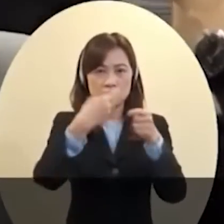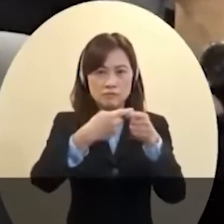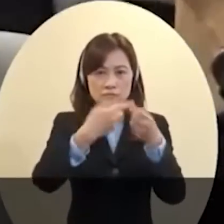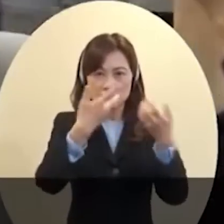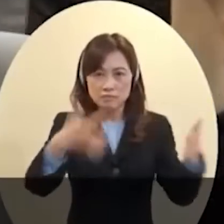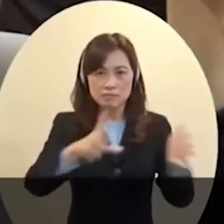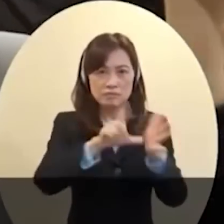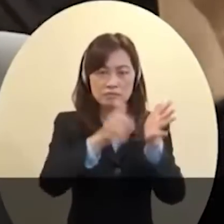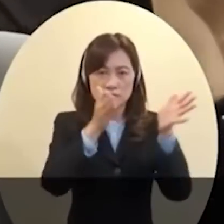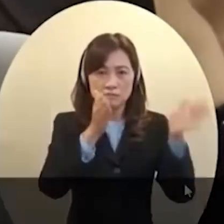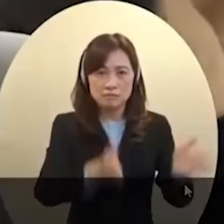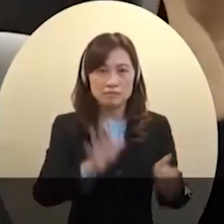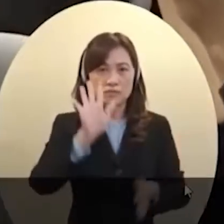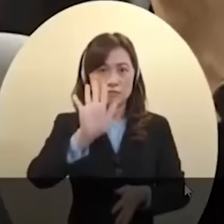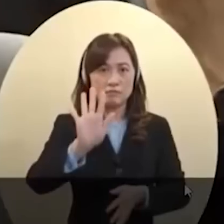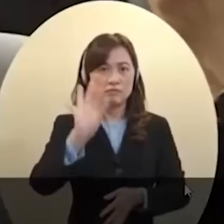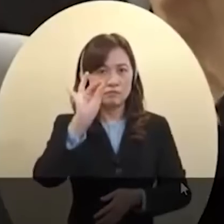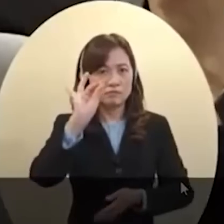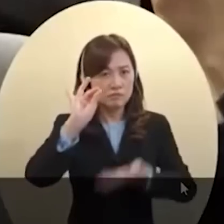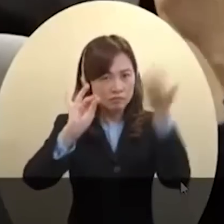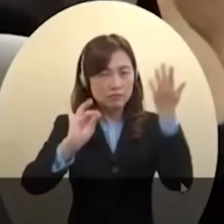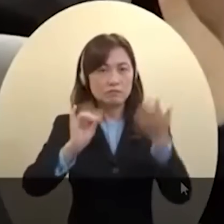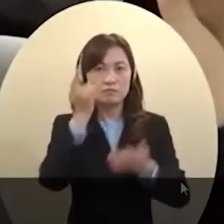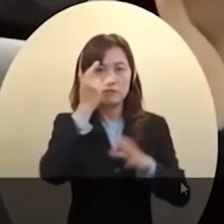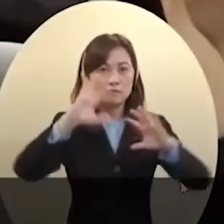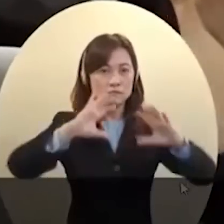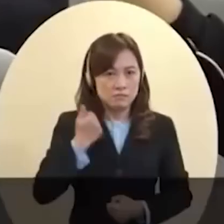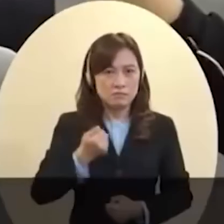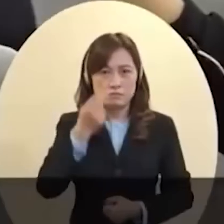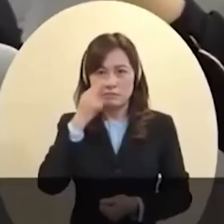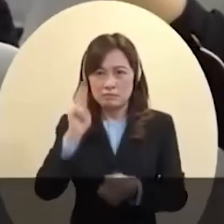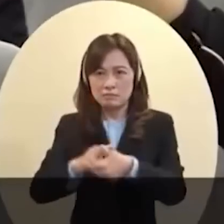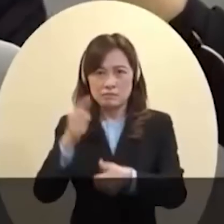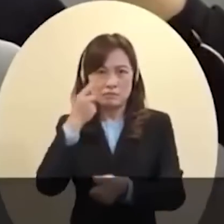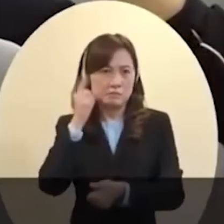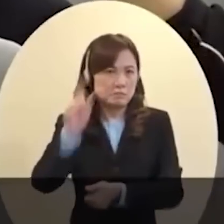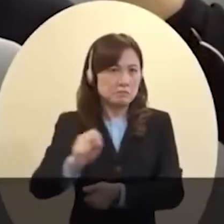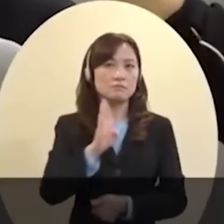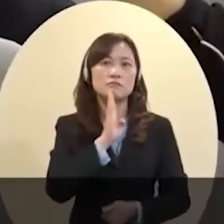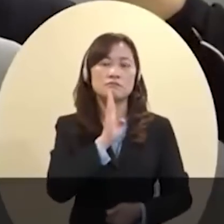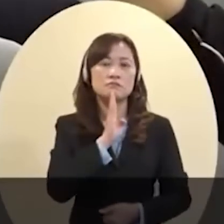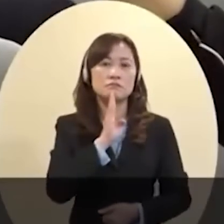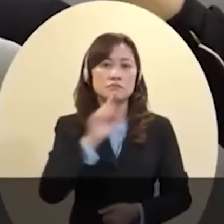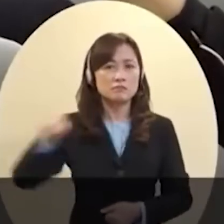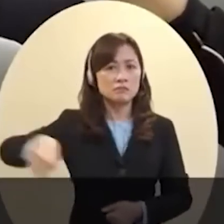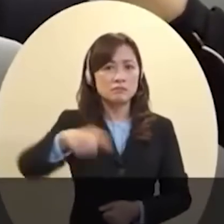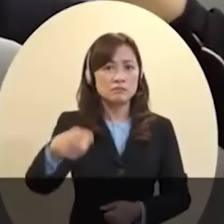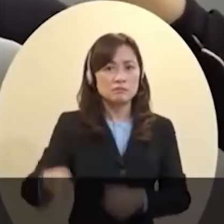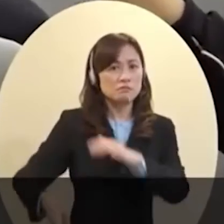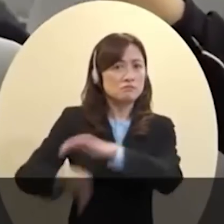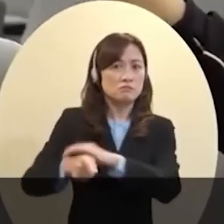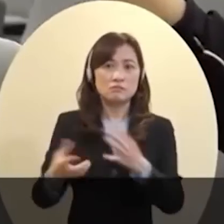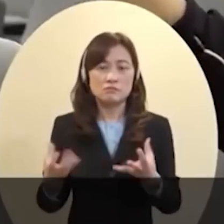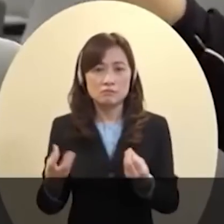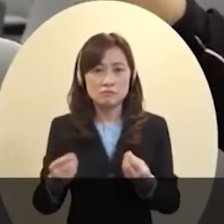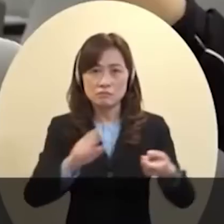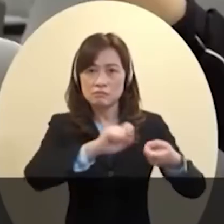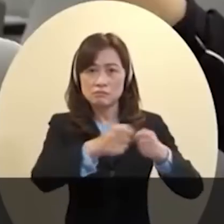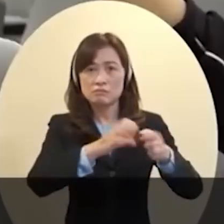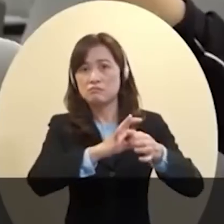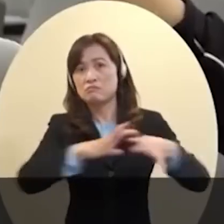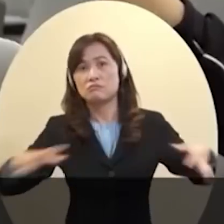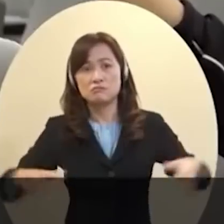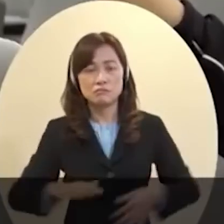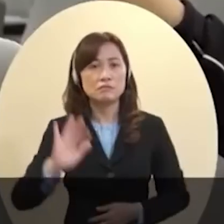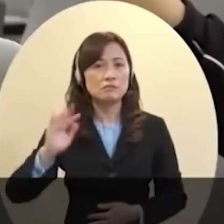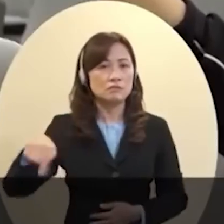的国际学者专家针对这个案件做评论。他们没有罪，也跟税都没有关系，但是他